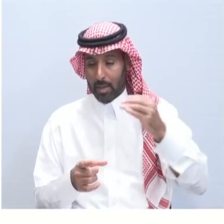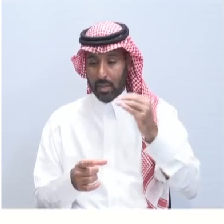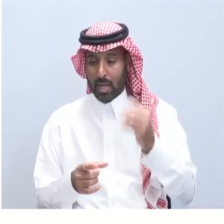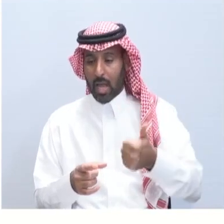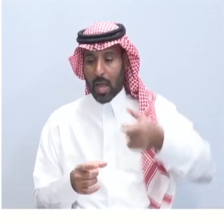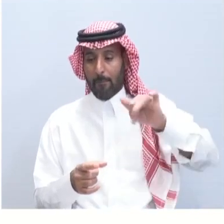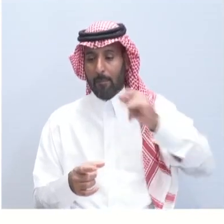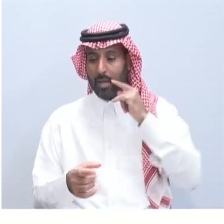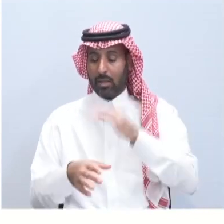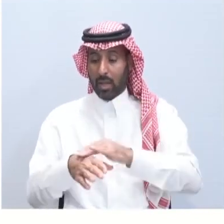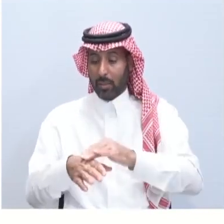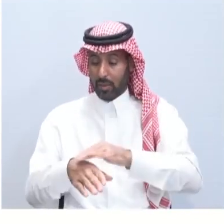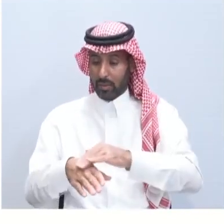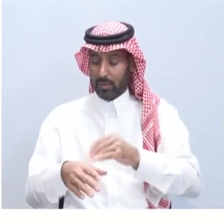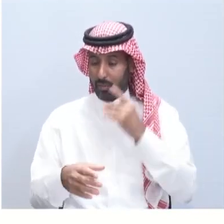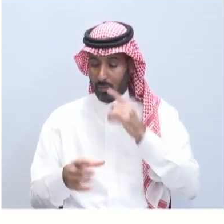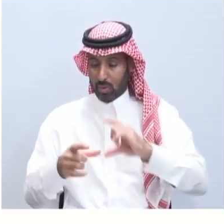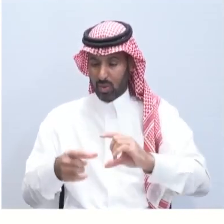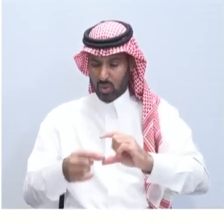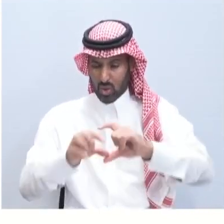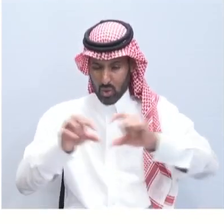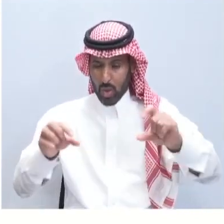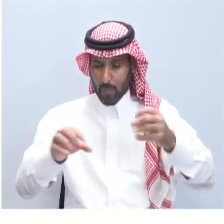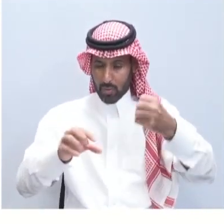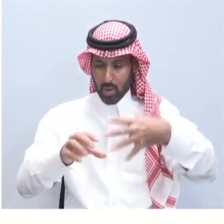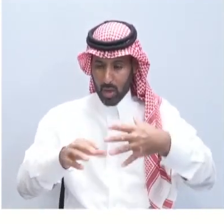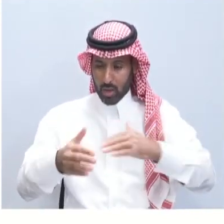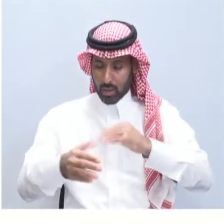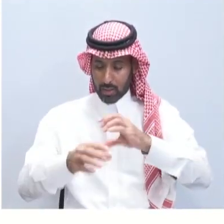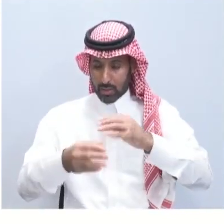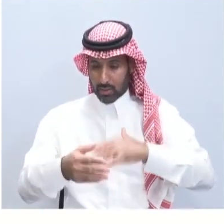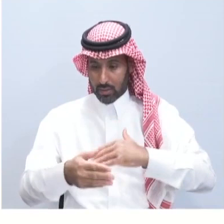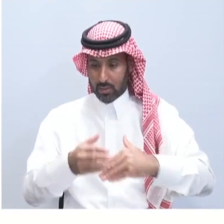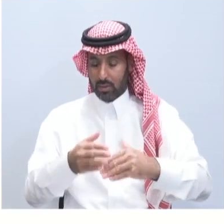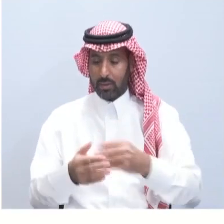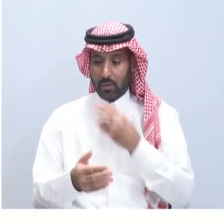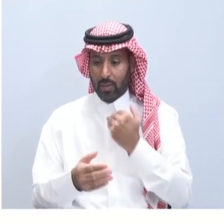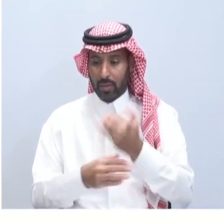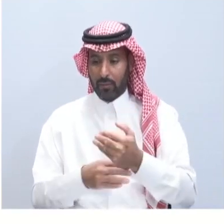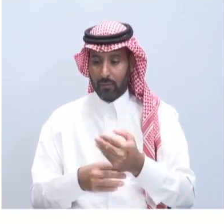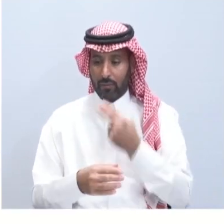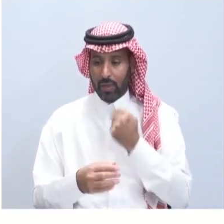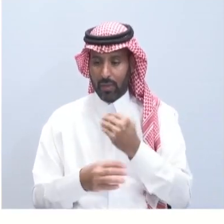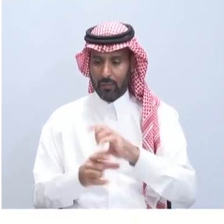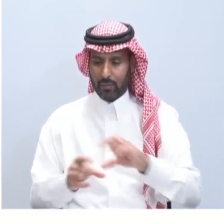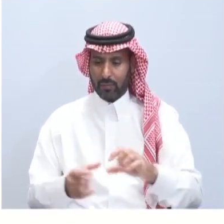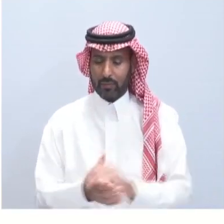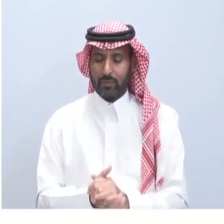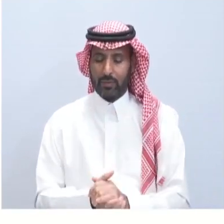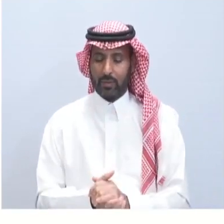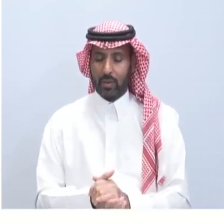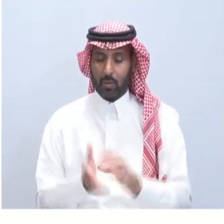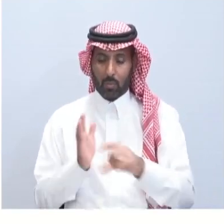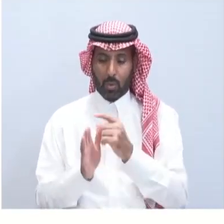وضمادات الحروق والقفازات وصمامات القلب اذا العناصر او لموضوعنا